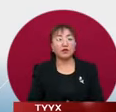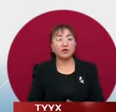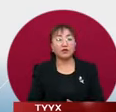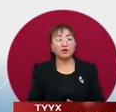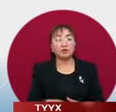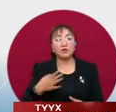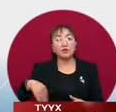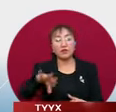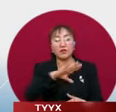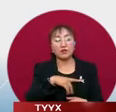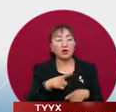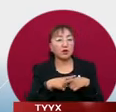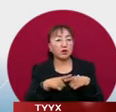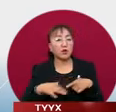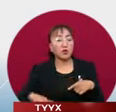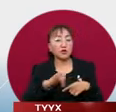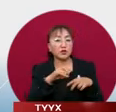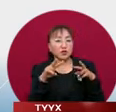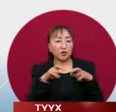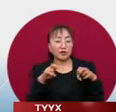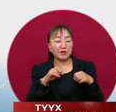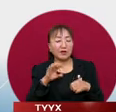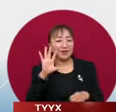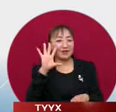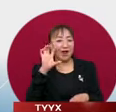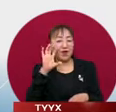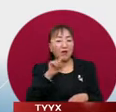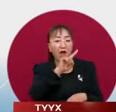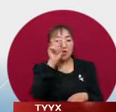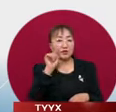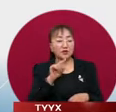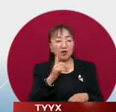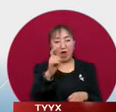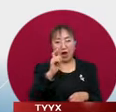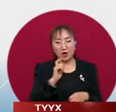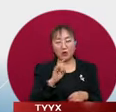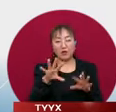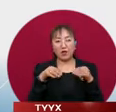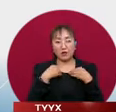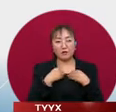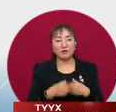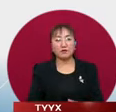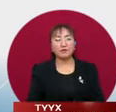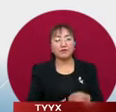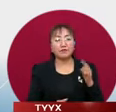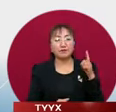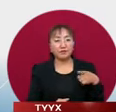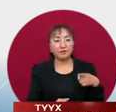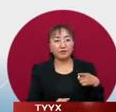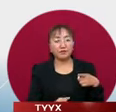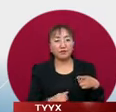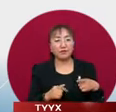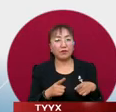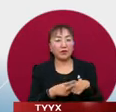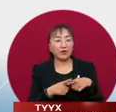Тэгвэл бид нэр Грек улсыг судлахын тулд дараах 5 асуултанд хариулт авах хэрэгтэй байх нэ. За, нэгд их асуулт маань. Грек